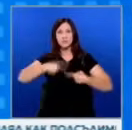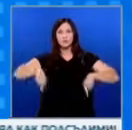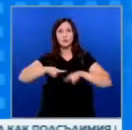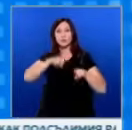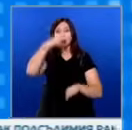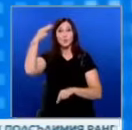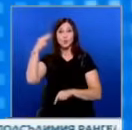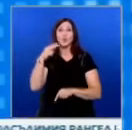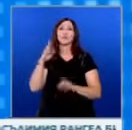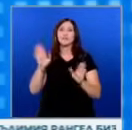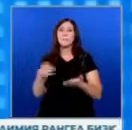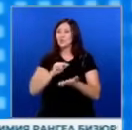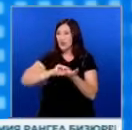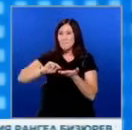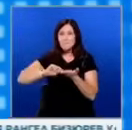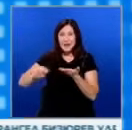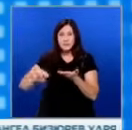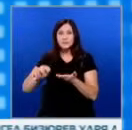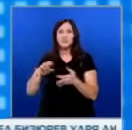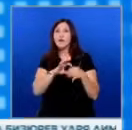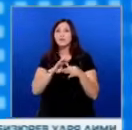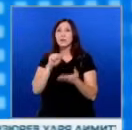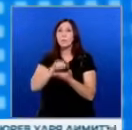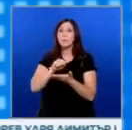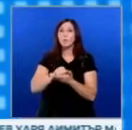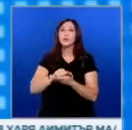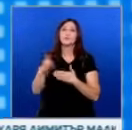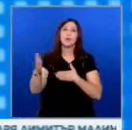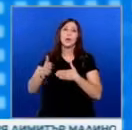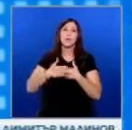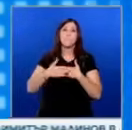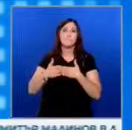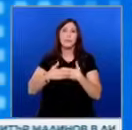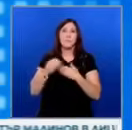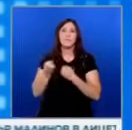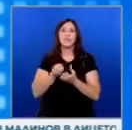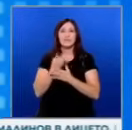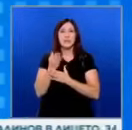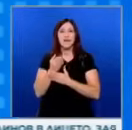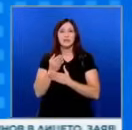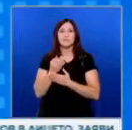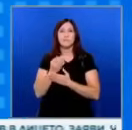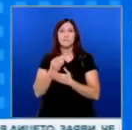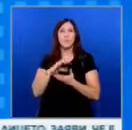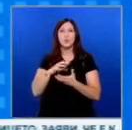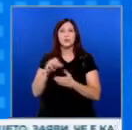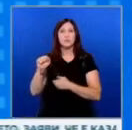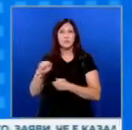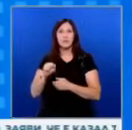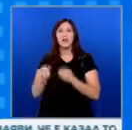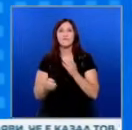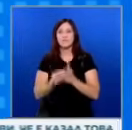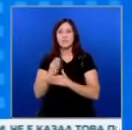Варненската окръжна прокуратура образува преписка във връзка с публикувания от политическа партия Възраждане списък на учители,